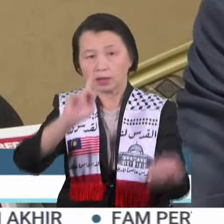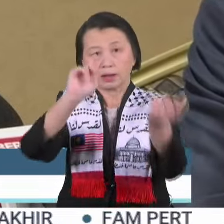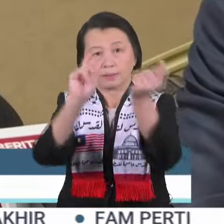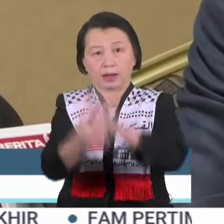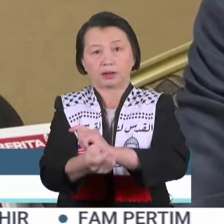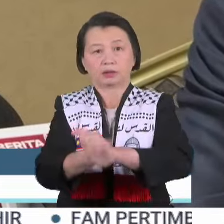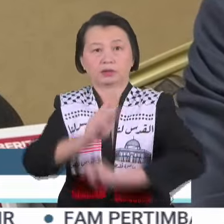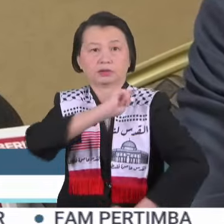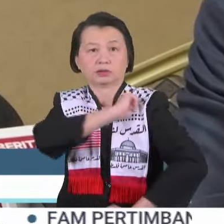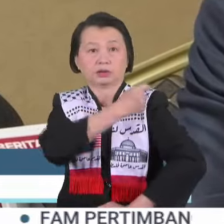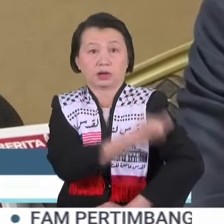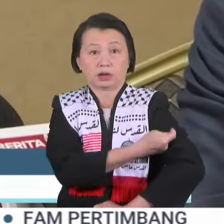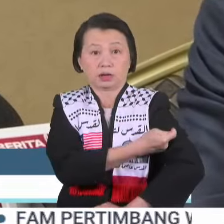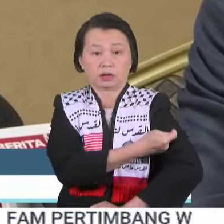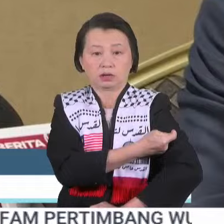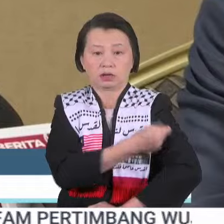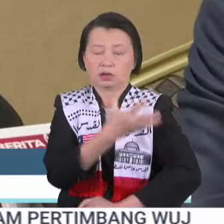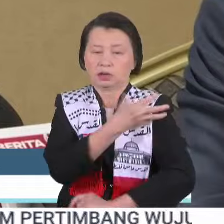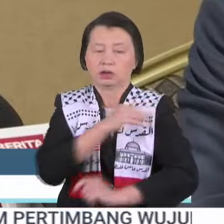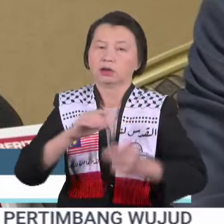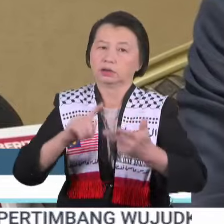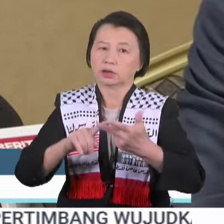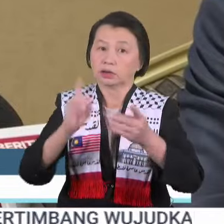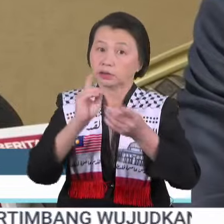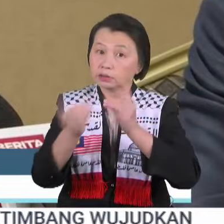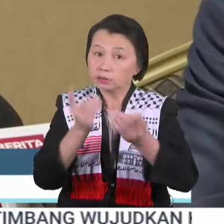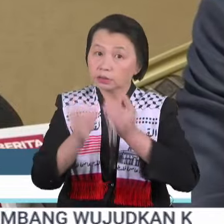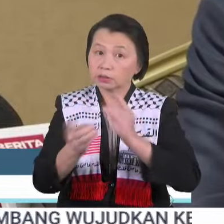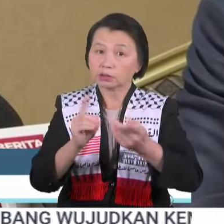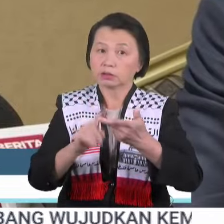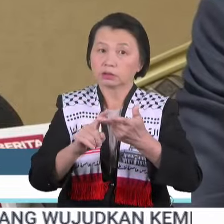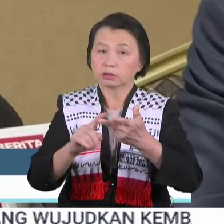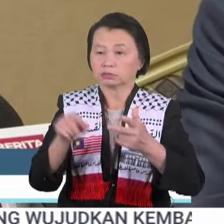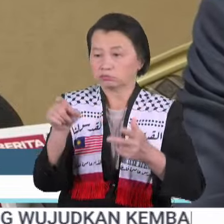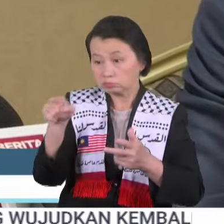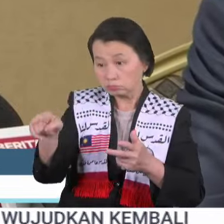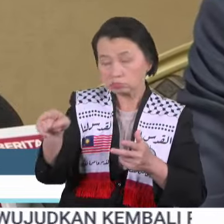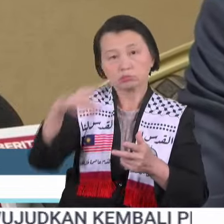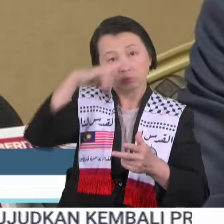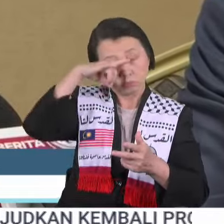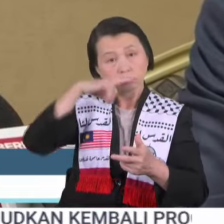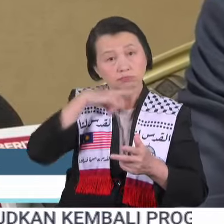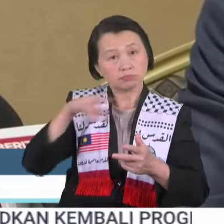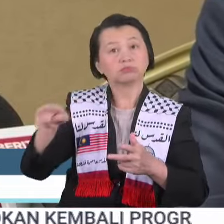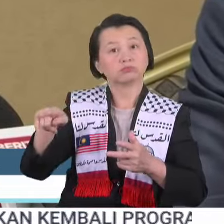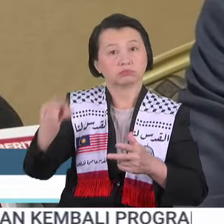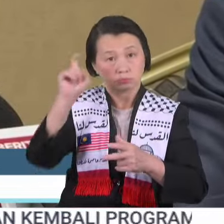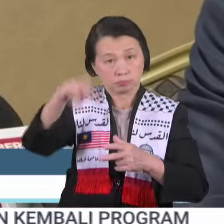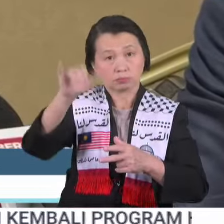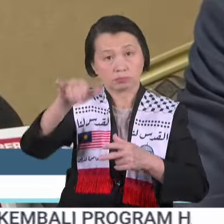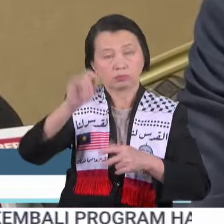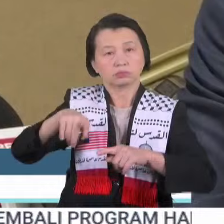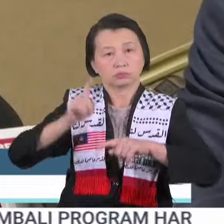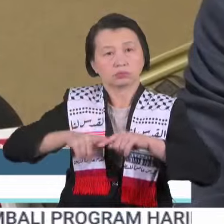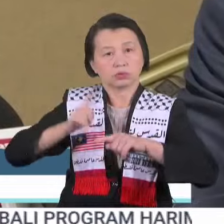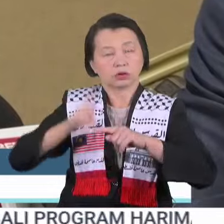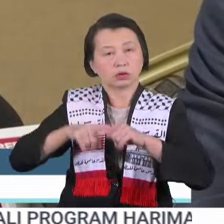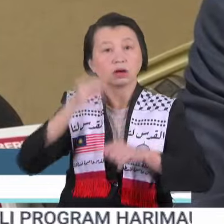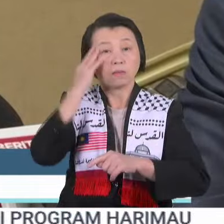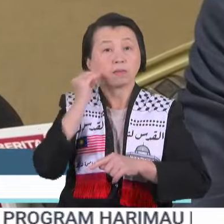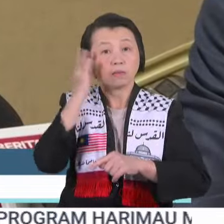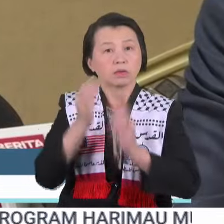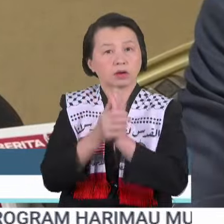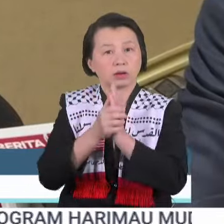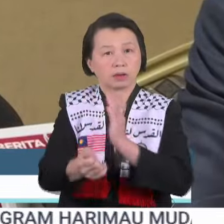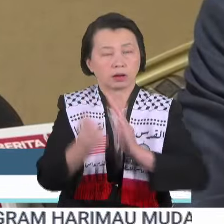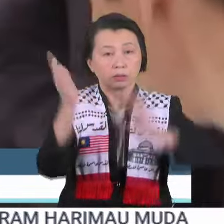tenaga. Dari segi transformasi digital dan microchips, dia memang bergantung kepada pengalaman dan